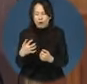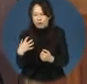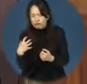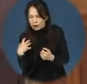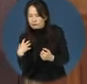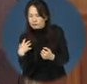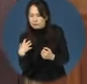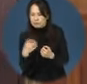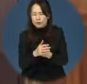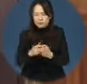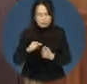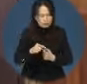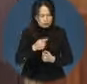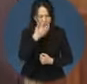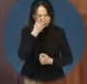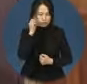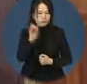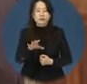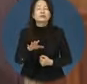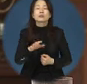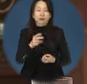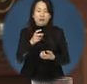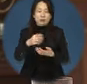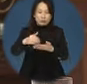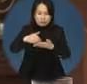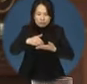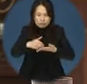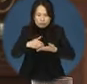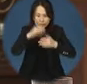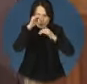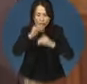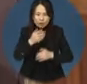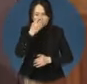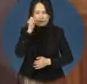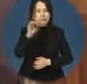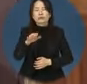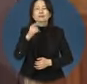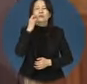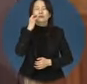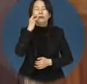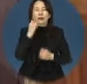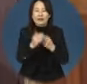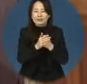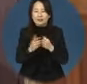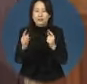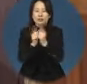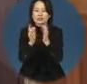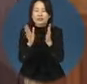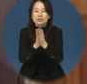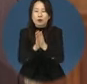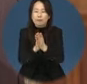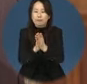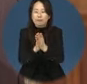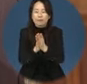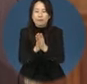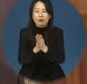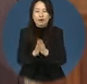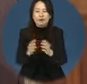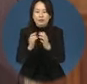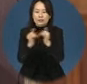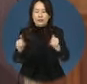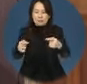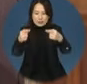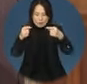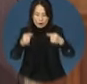갖게 되어서 함부로 그것을 무시할 수 없게 되지 않겠습니까 그런 면에서 어제 들은 주민참여를 좀 더 활성화 할 수 있는 굉장히